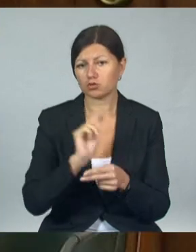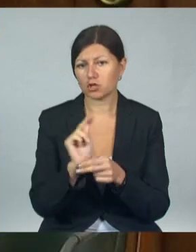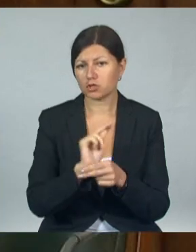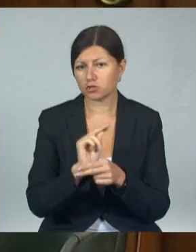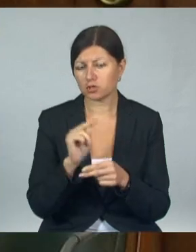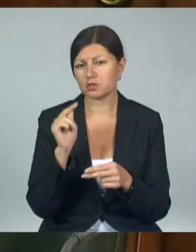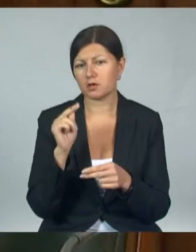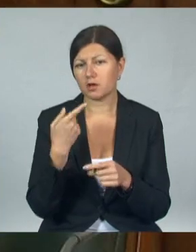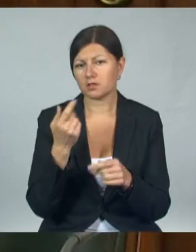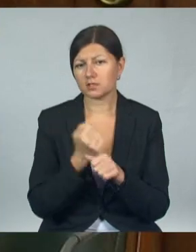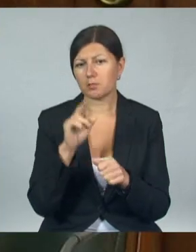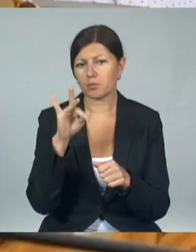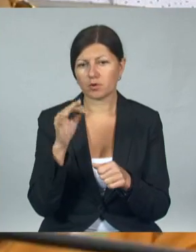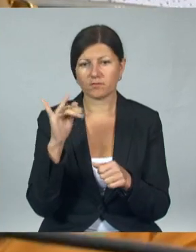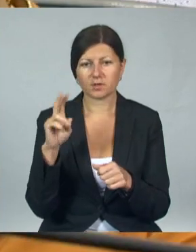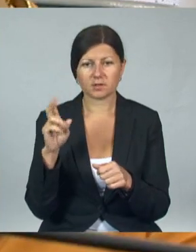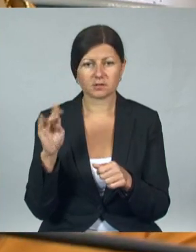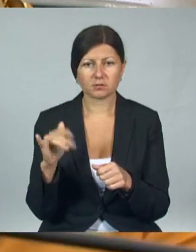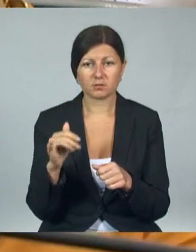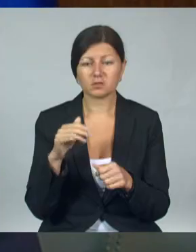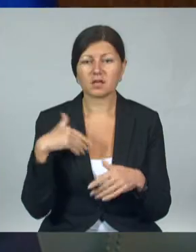лечение любого вида заболевания. Но